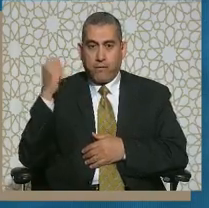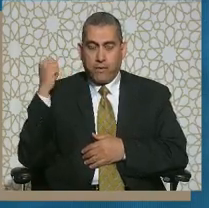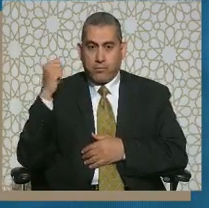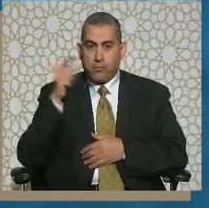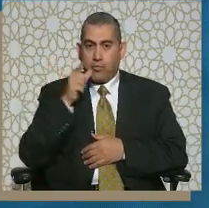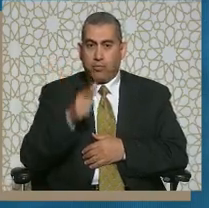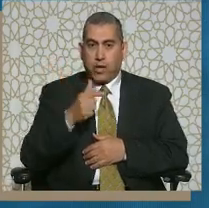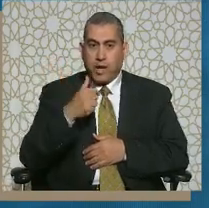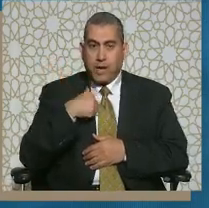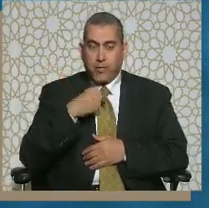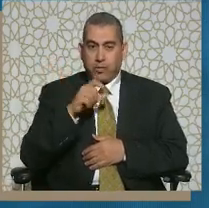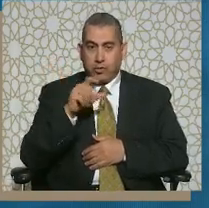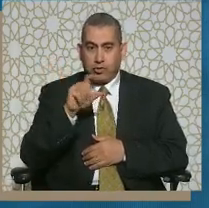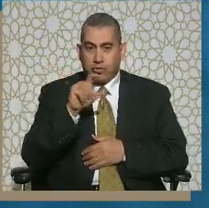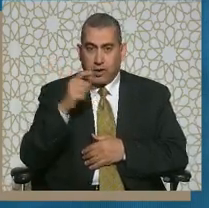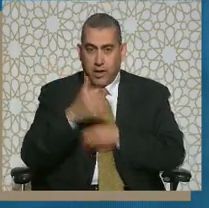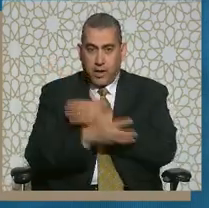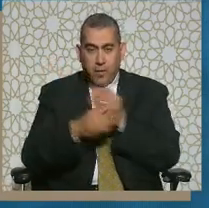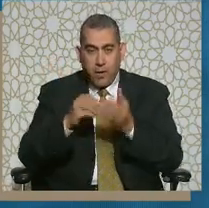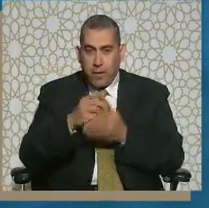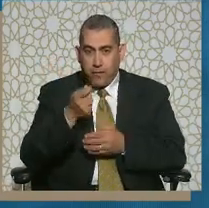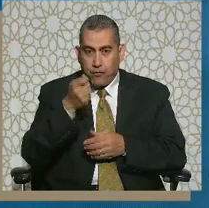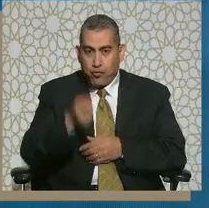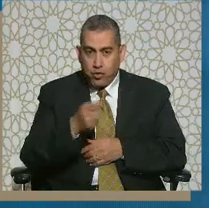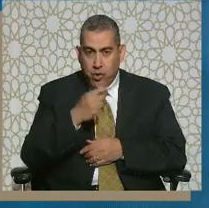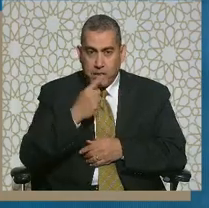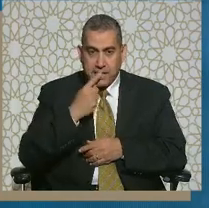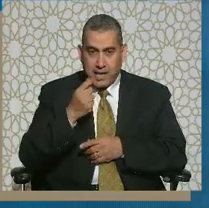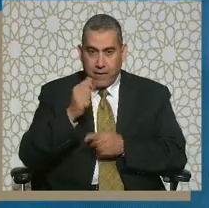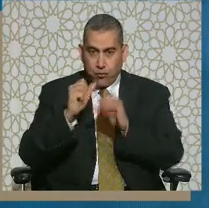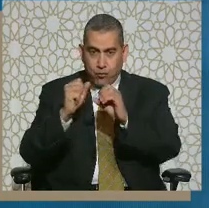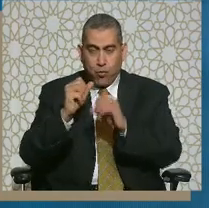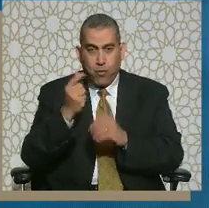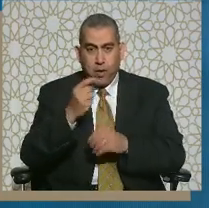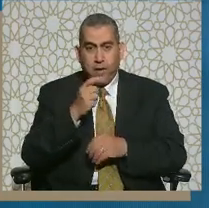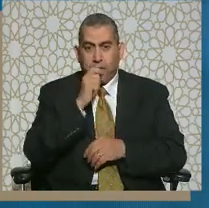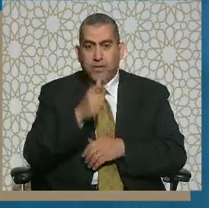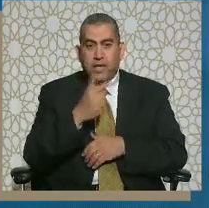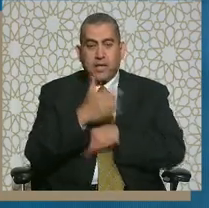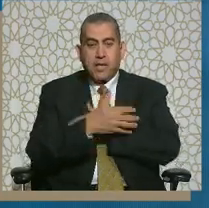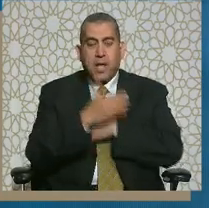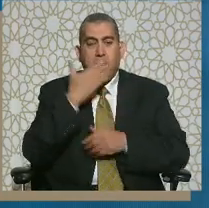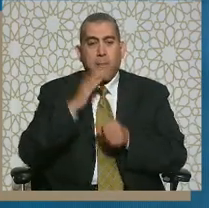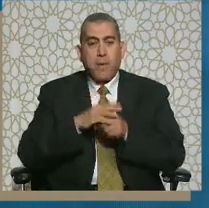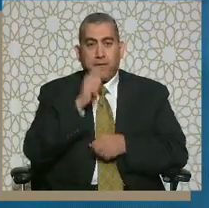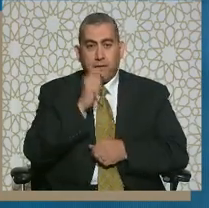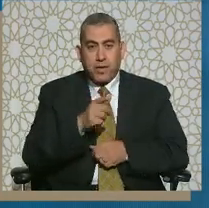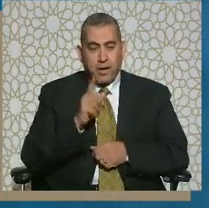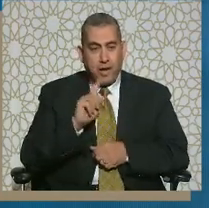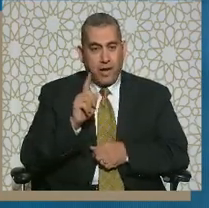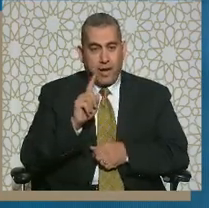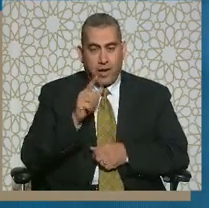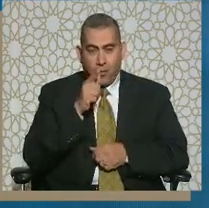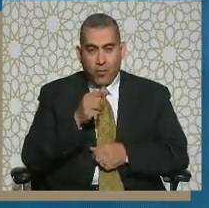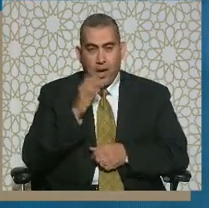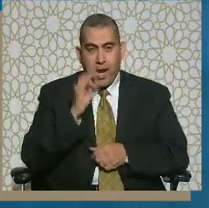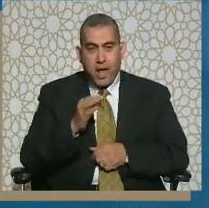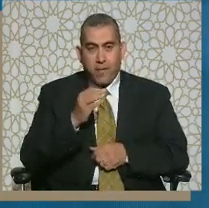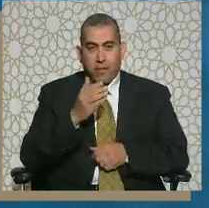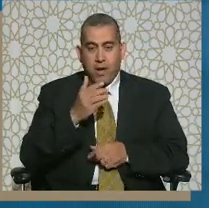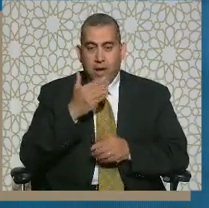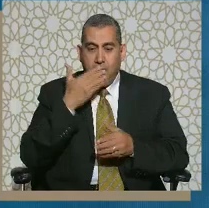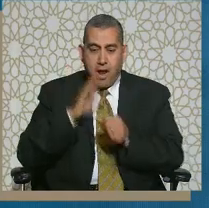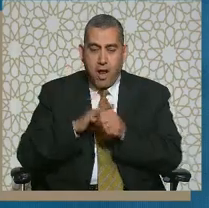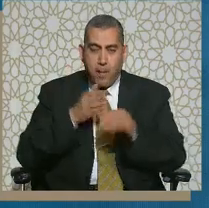بتقولي بتتكلمي عن زكاه المال ولا زكاه الفطر لا زكاه الفطر لا زكاه الفطر على الاقل لازم يكون دخل